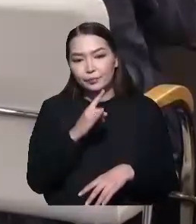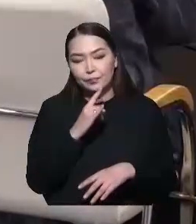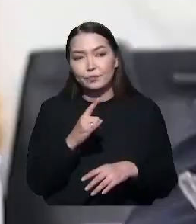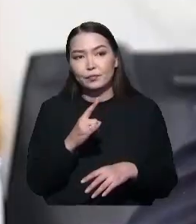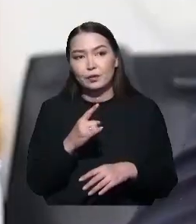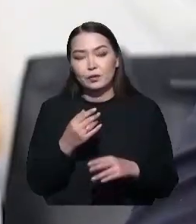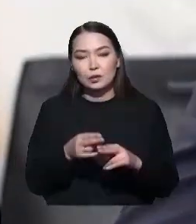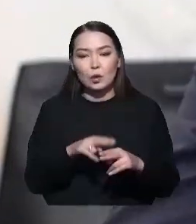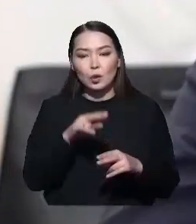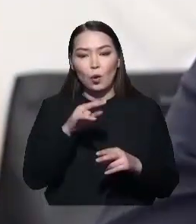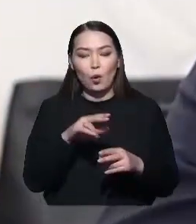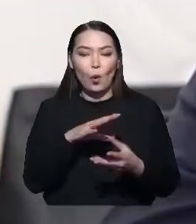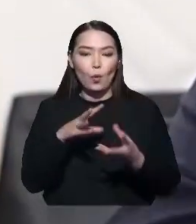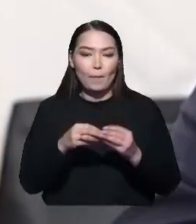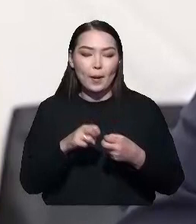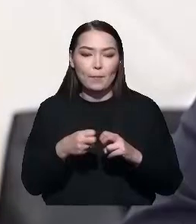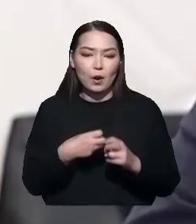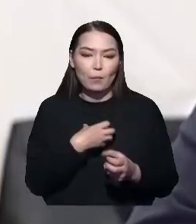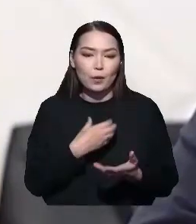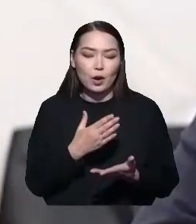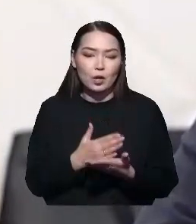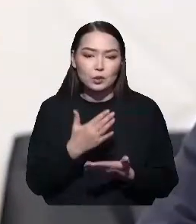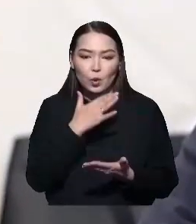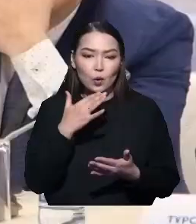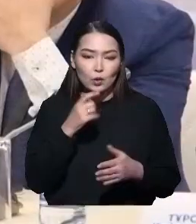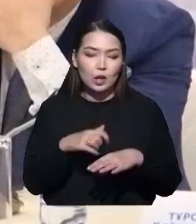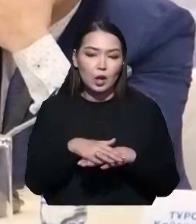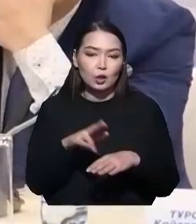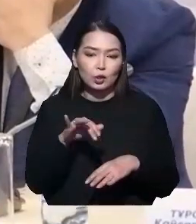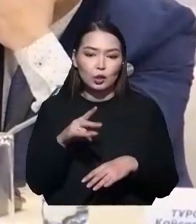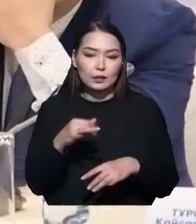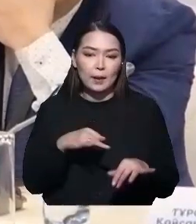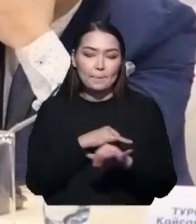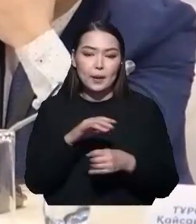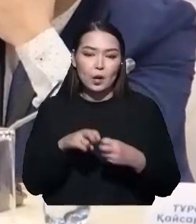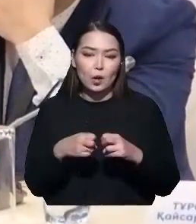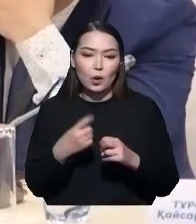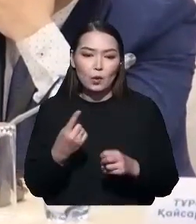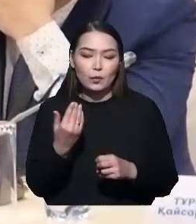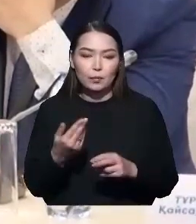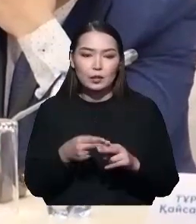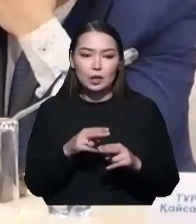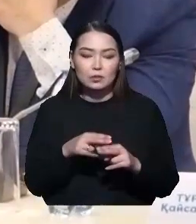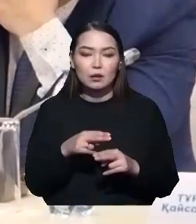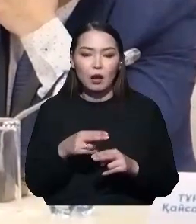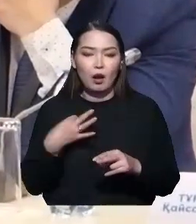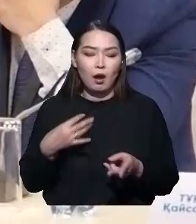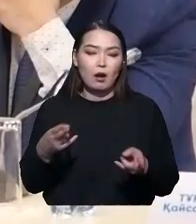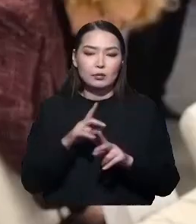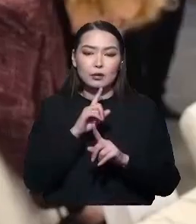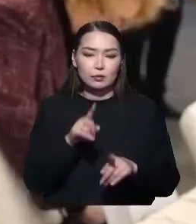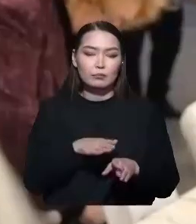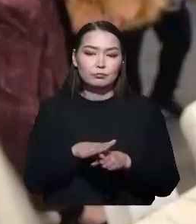орталыққа айналдыру мәселесі де қозғалды. Төрт секция бойынша құрылтай мүшелер талқылаған мәселелердің бірі де назардан тыс қалмайды, деді Аида